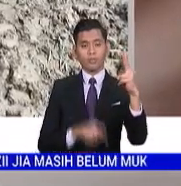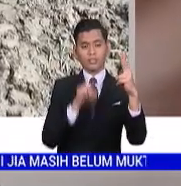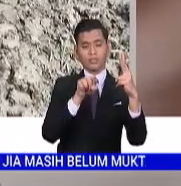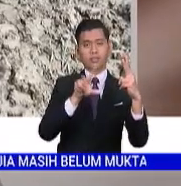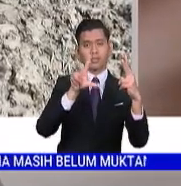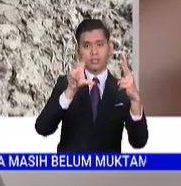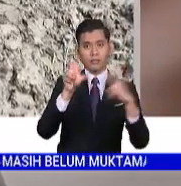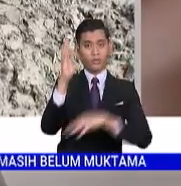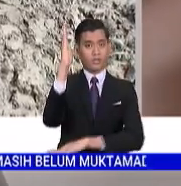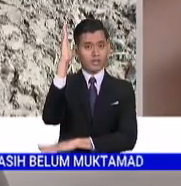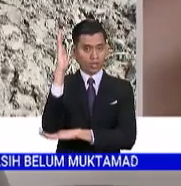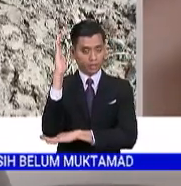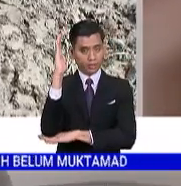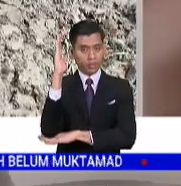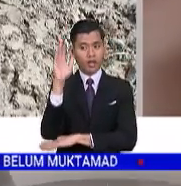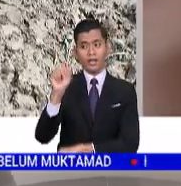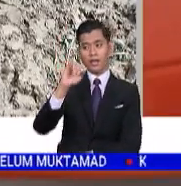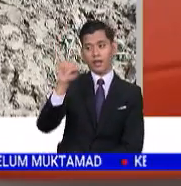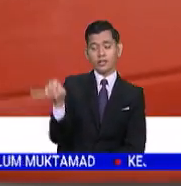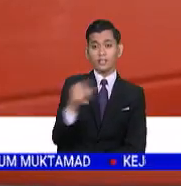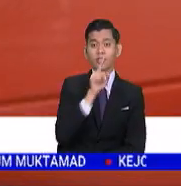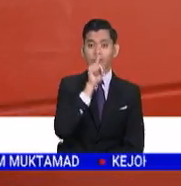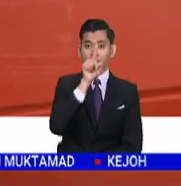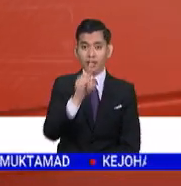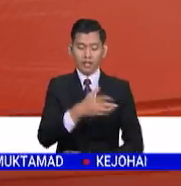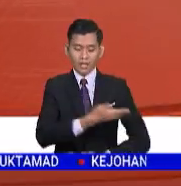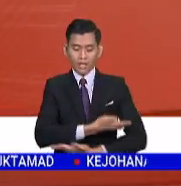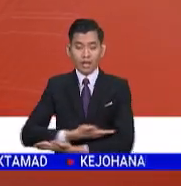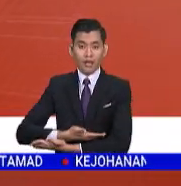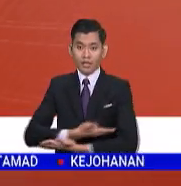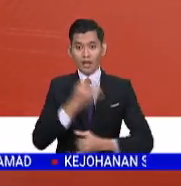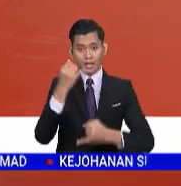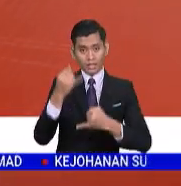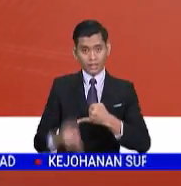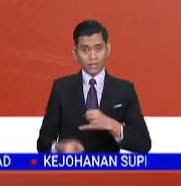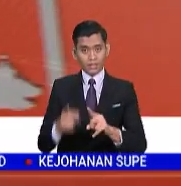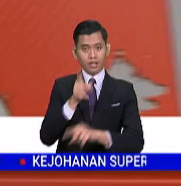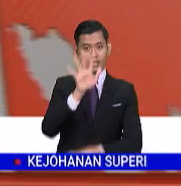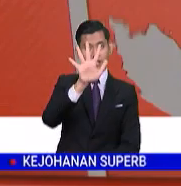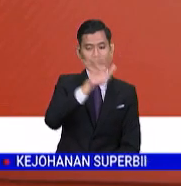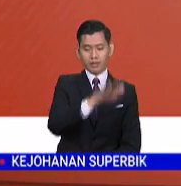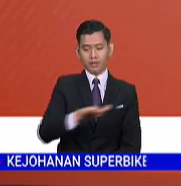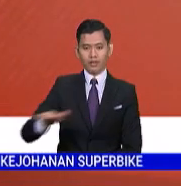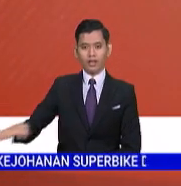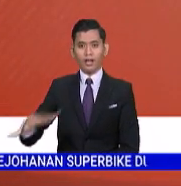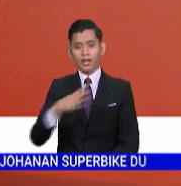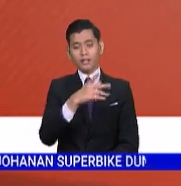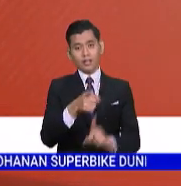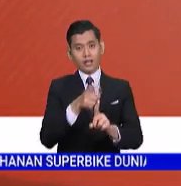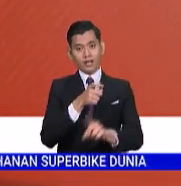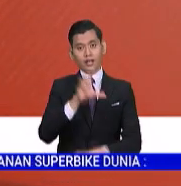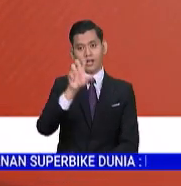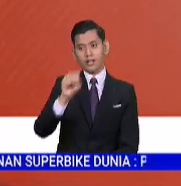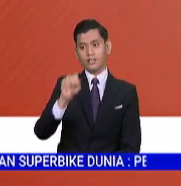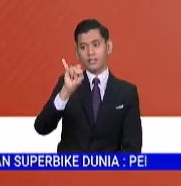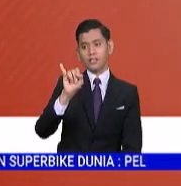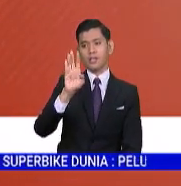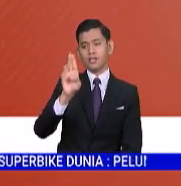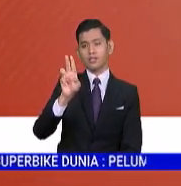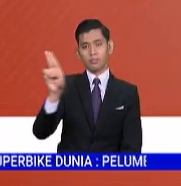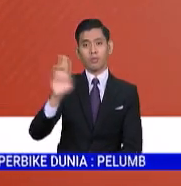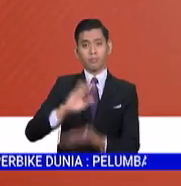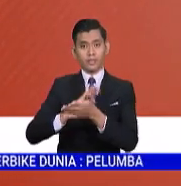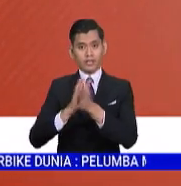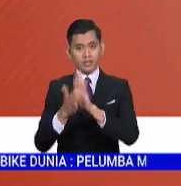hari. Allahyarham merupakan anak bongsu dari 5 beradik dan berasal dari Sibu, telah berkhidmat sebagai